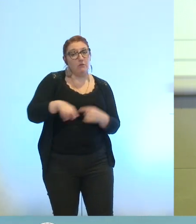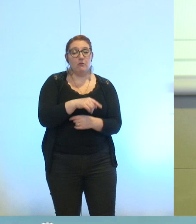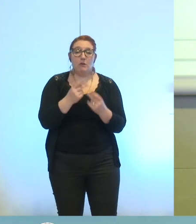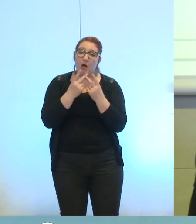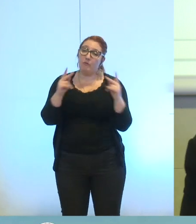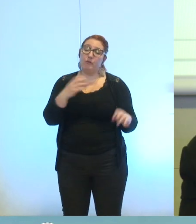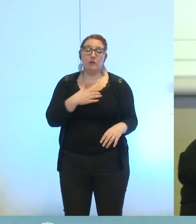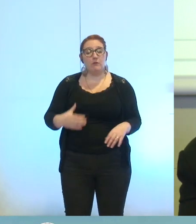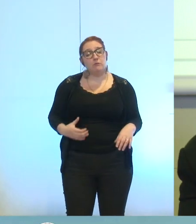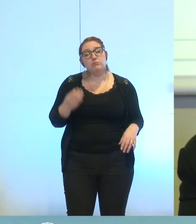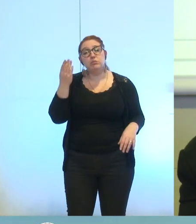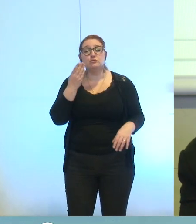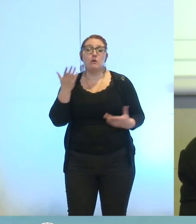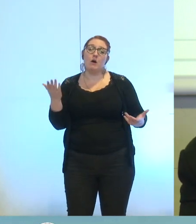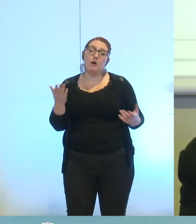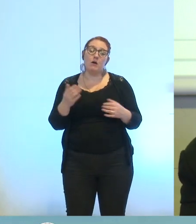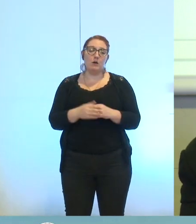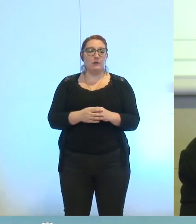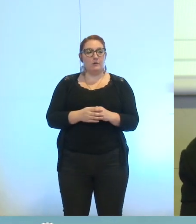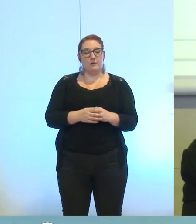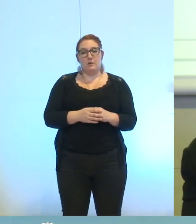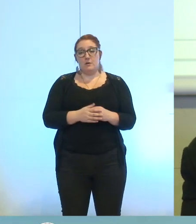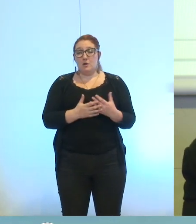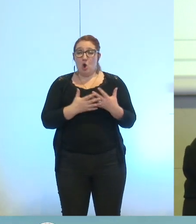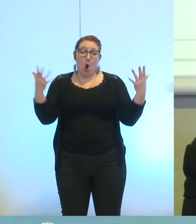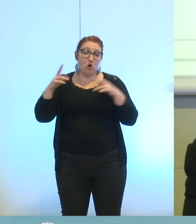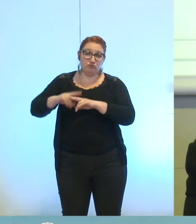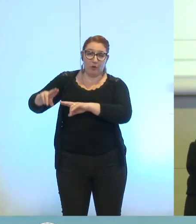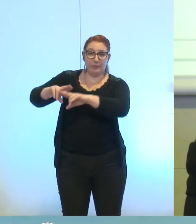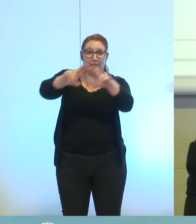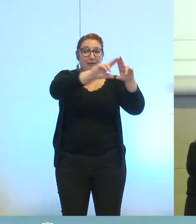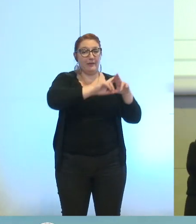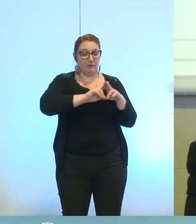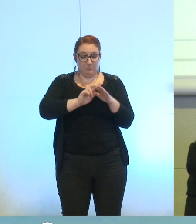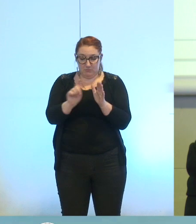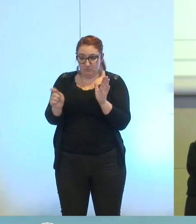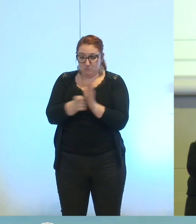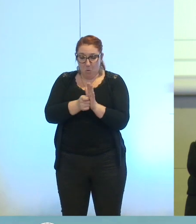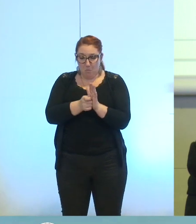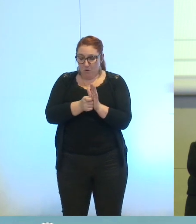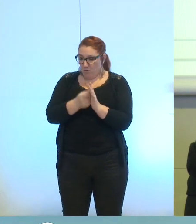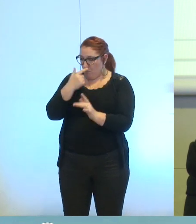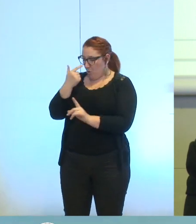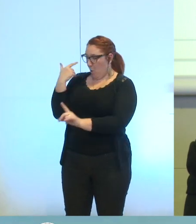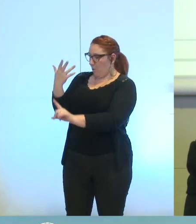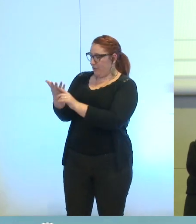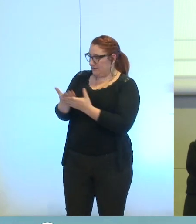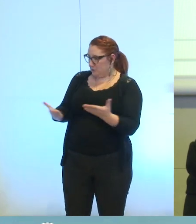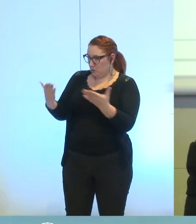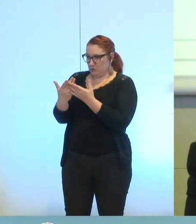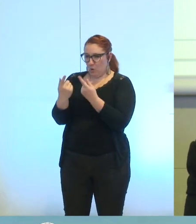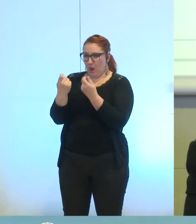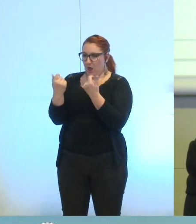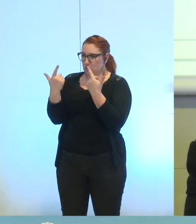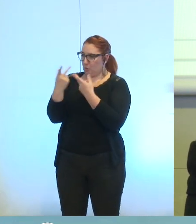ces grands chantiers ont donc été fait dans un moment de dans un contexte de raréfaction des fonds